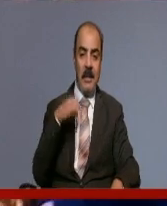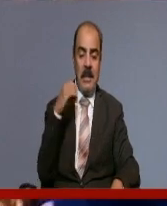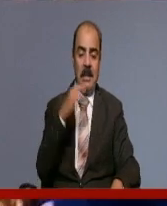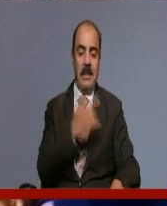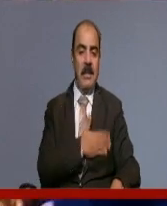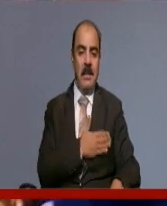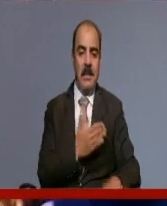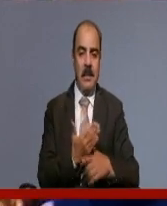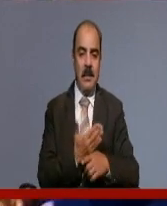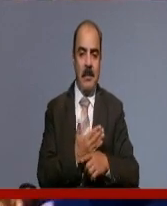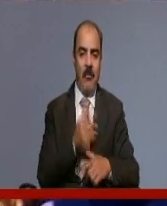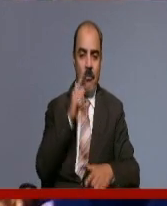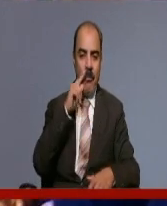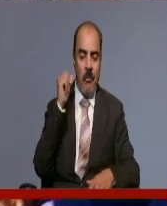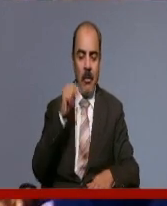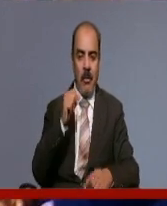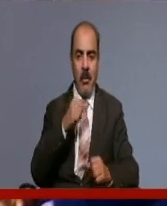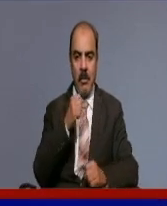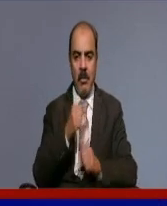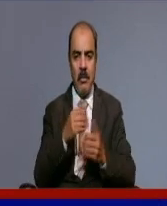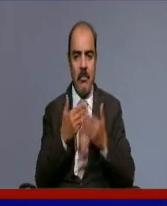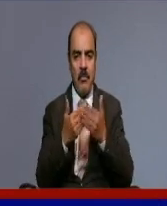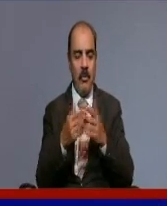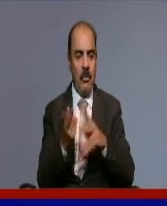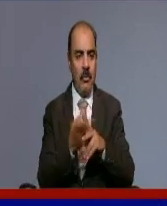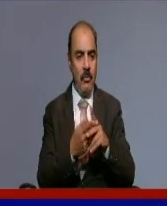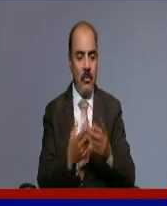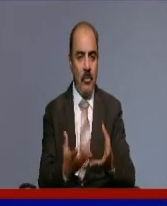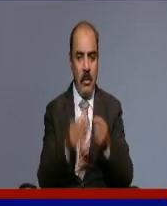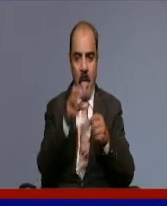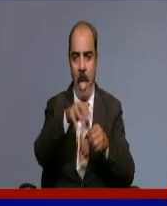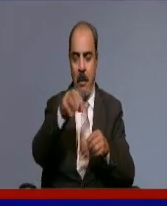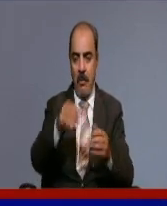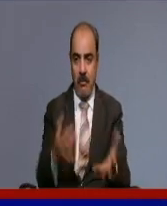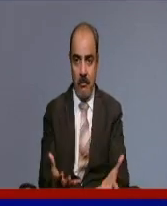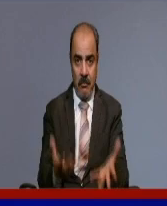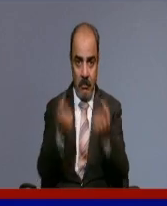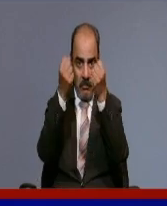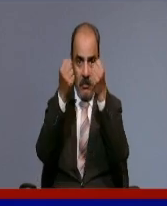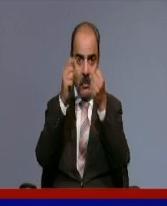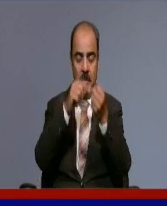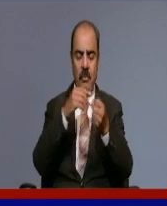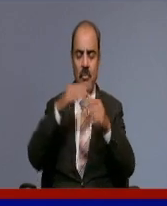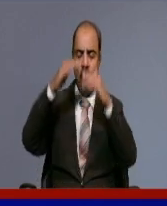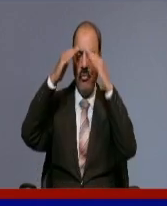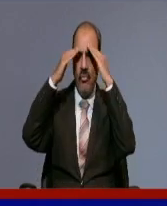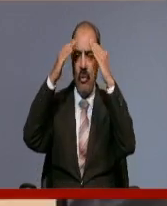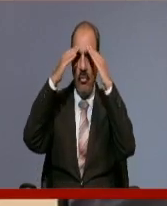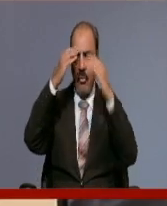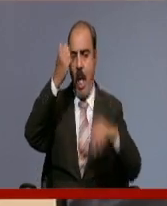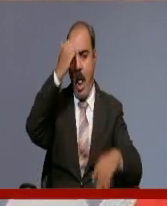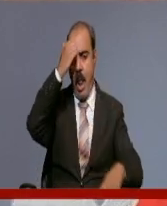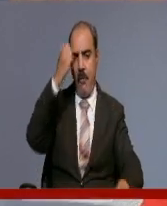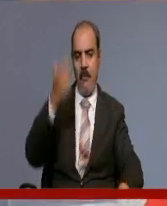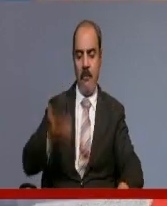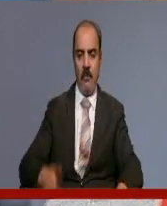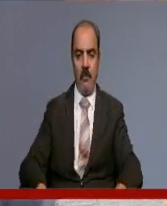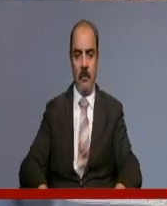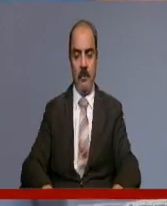الراجل اللي يعمل مصلحه لاي منطقه يشكر الف مره